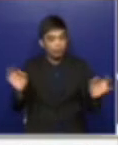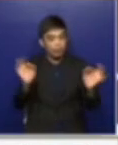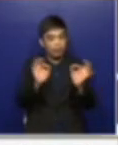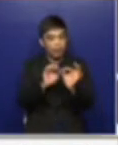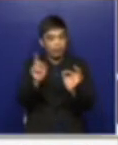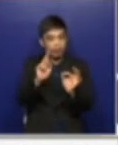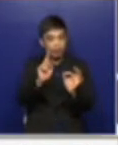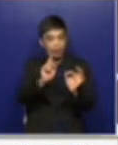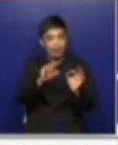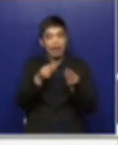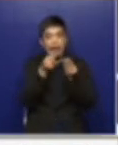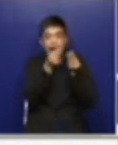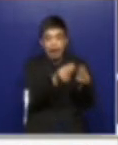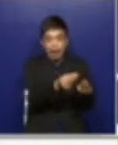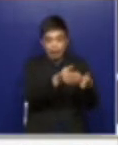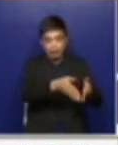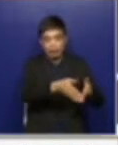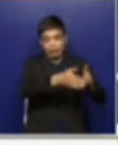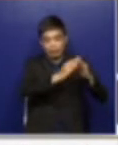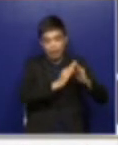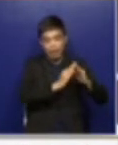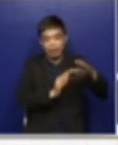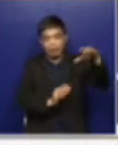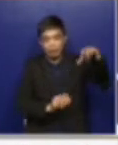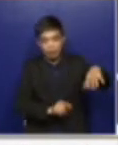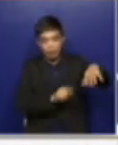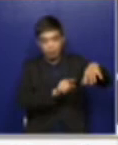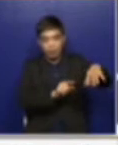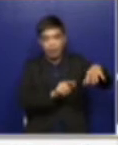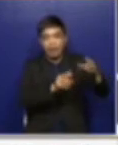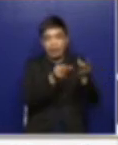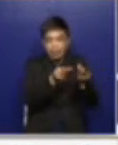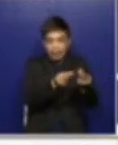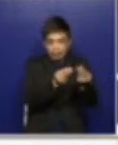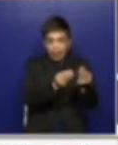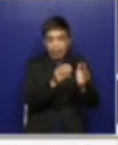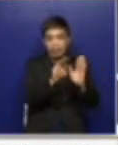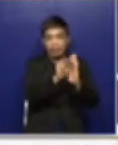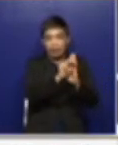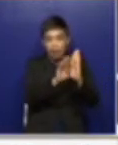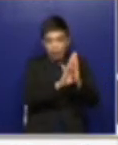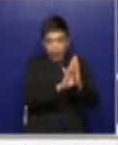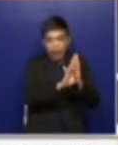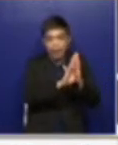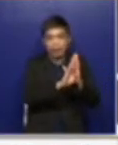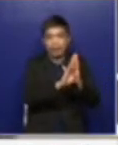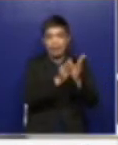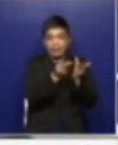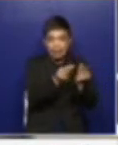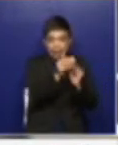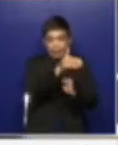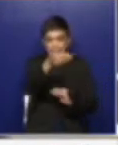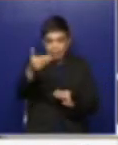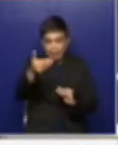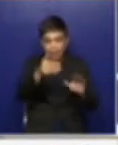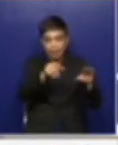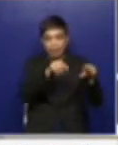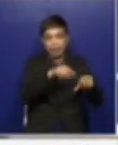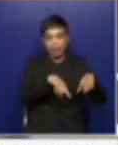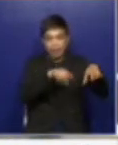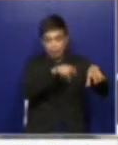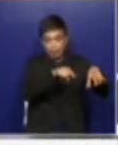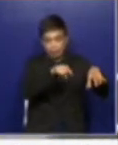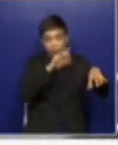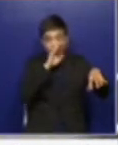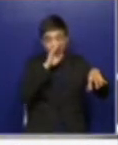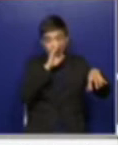สำนักงานคณะกรรมการนโยบายที่ดินแห่งชาติแล้วก็โอนหน้าที่จากกระทรวง